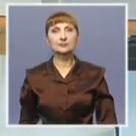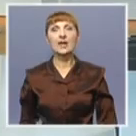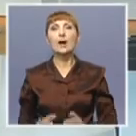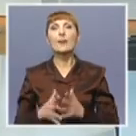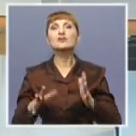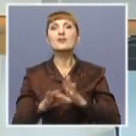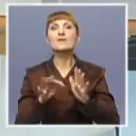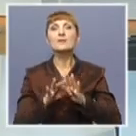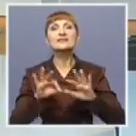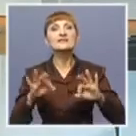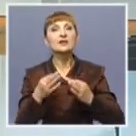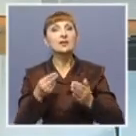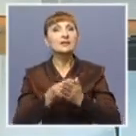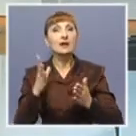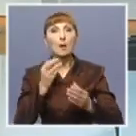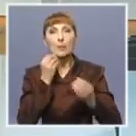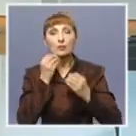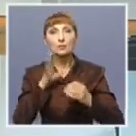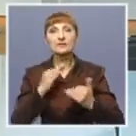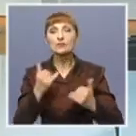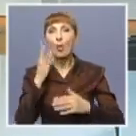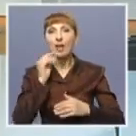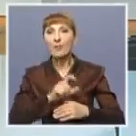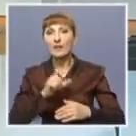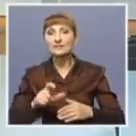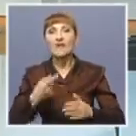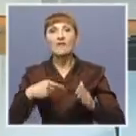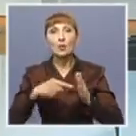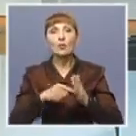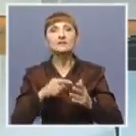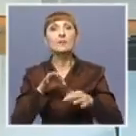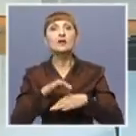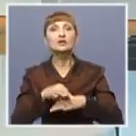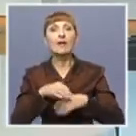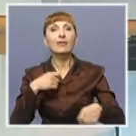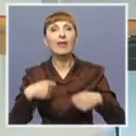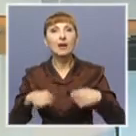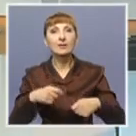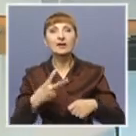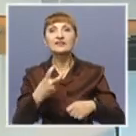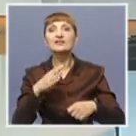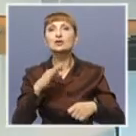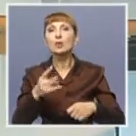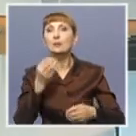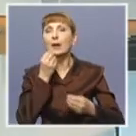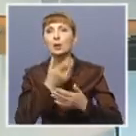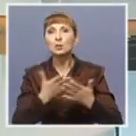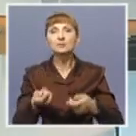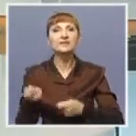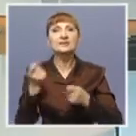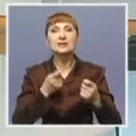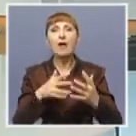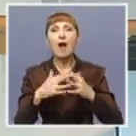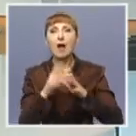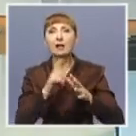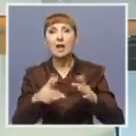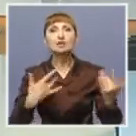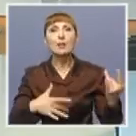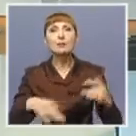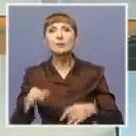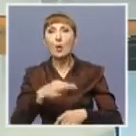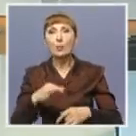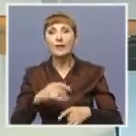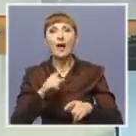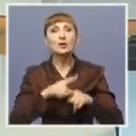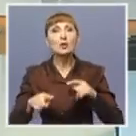Большой выбор свежих и недорогих продуктов был сегодня у алматинцев. В мегаполисе прошла ярмарка. 200 тонн продукции привезли аграрии из Жамбылской